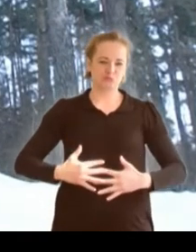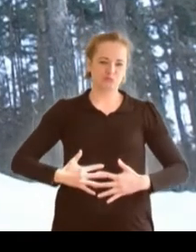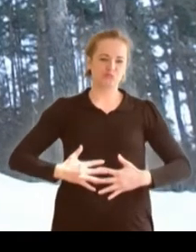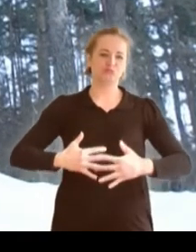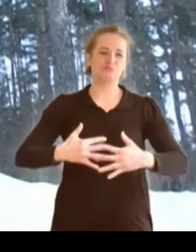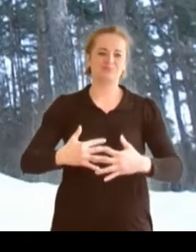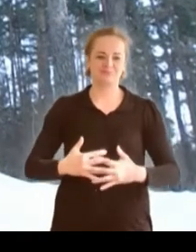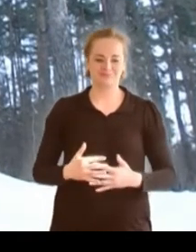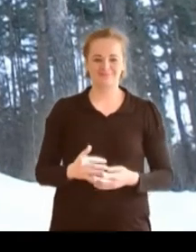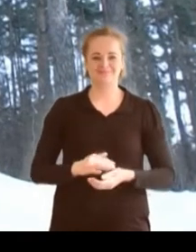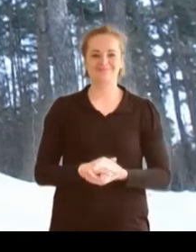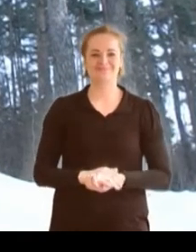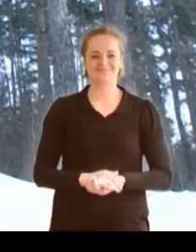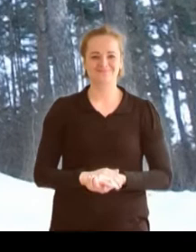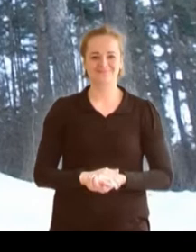pamiegosiu.